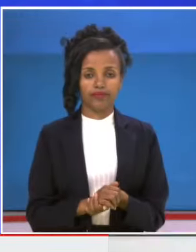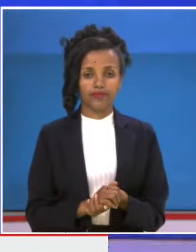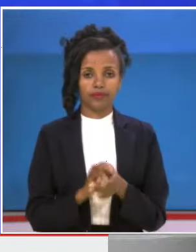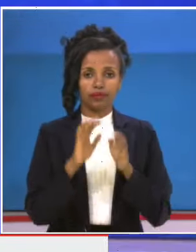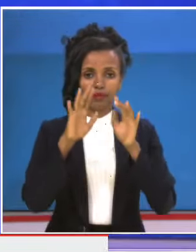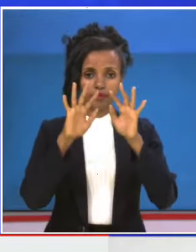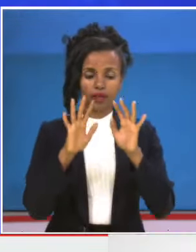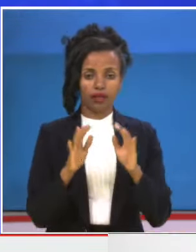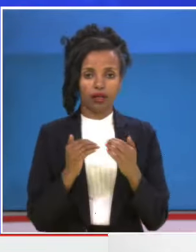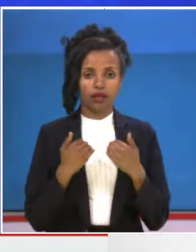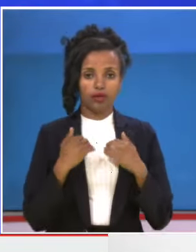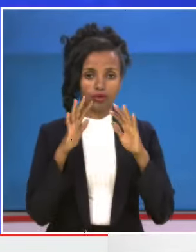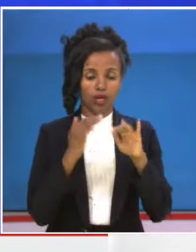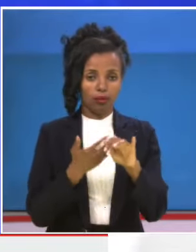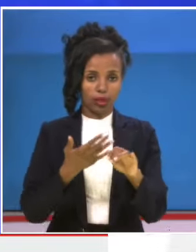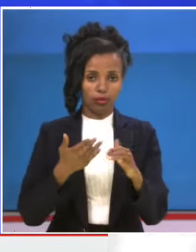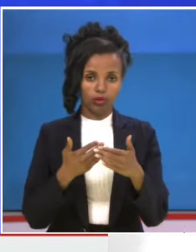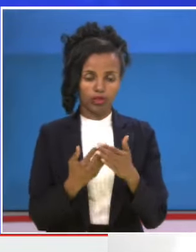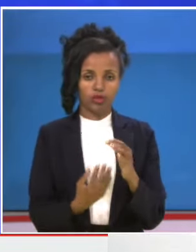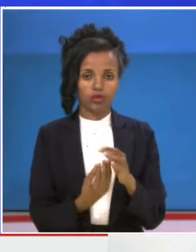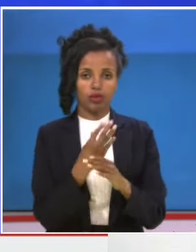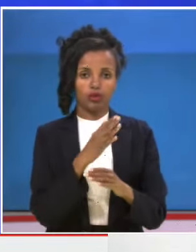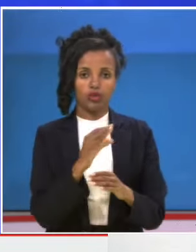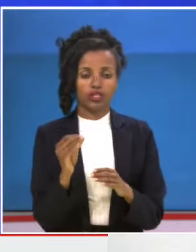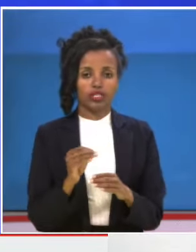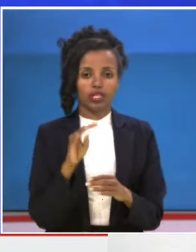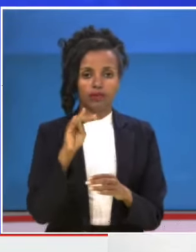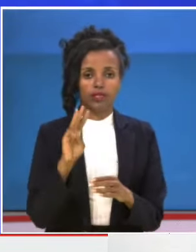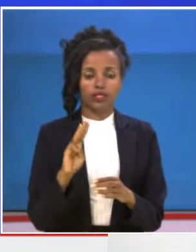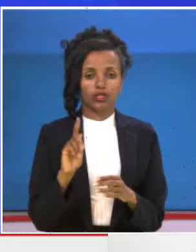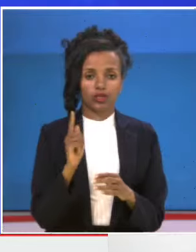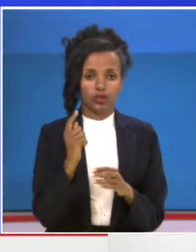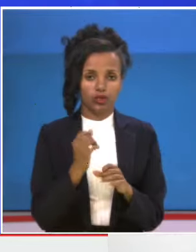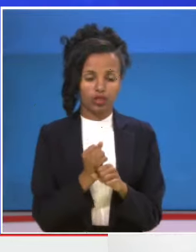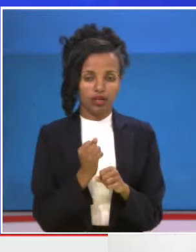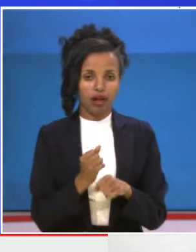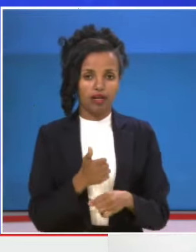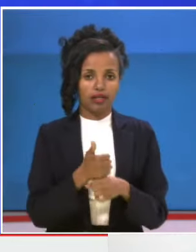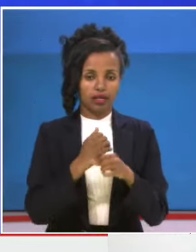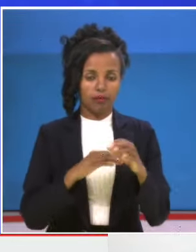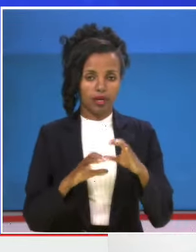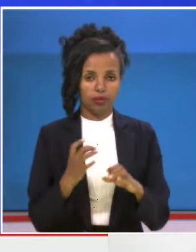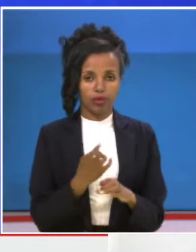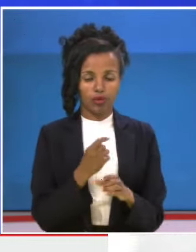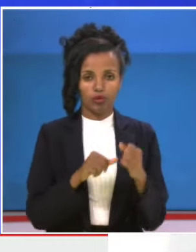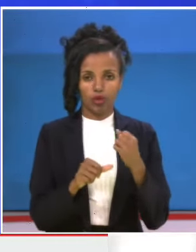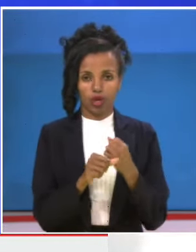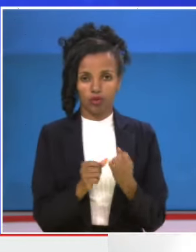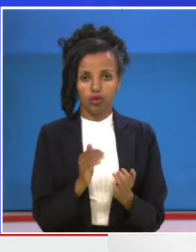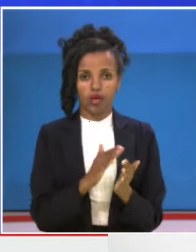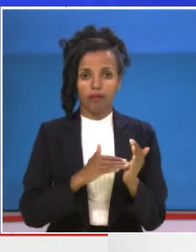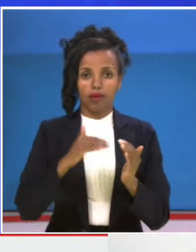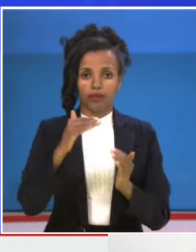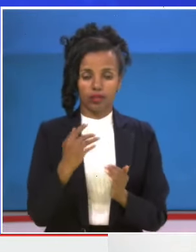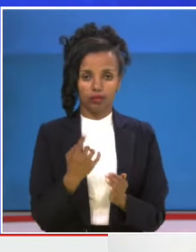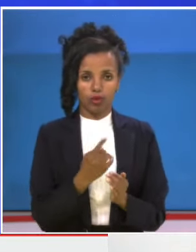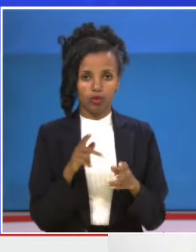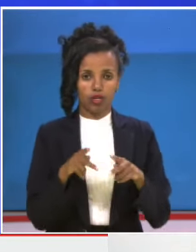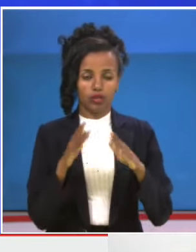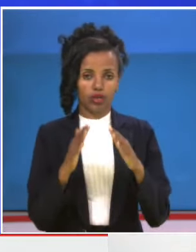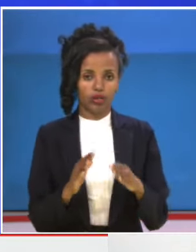እየጣለ ያለው ዝናብ ቀድመው ለሚደርሱ ሰብሎችና ለመስኖ ስራ እገዛ የሚያደርግ ቢሆንም ጉዳቱ የሚያመዝን በመሆኑ አርሶ